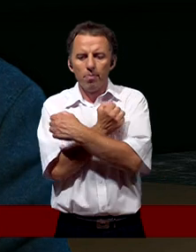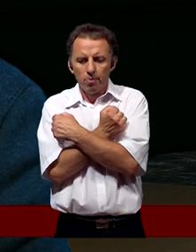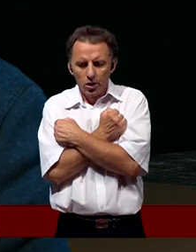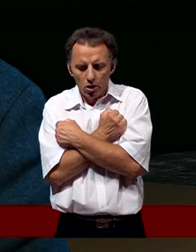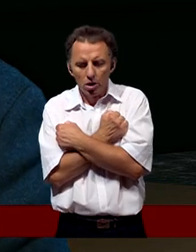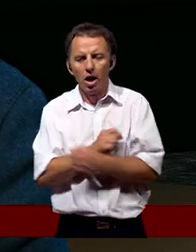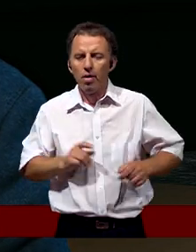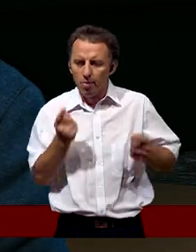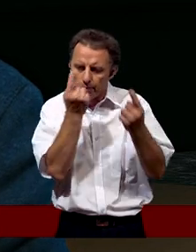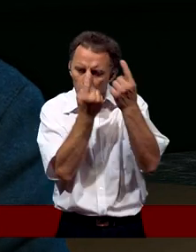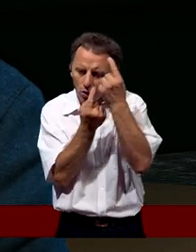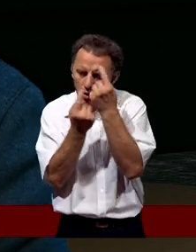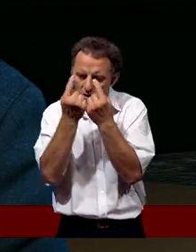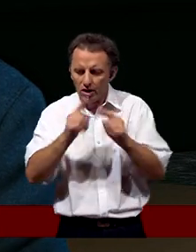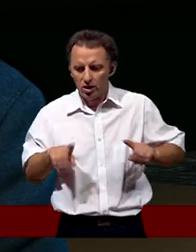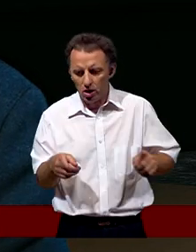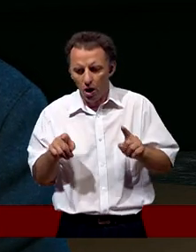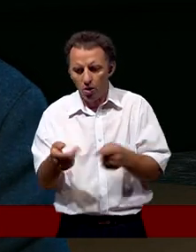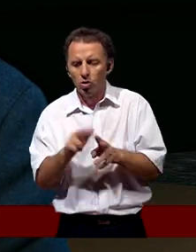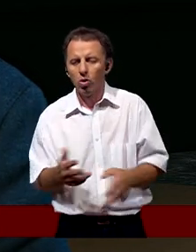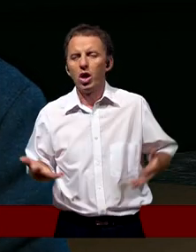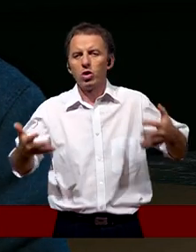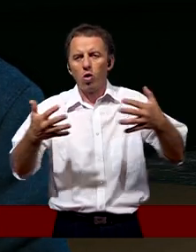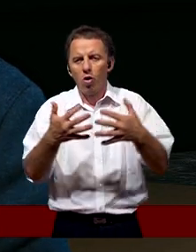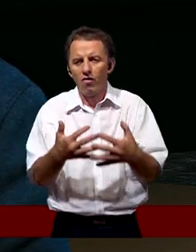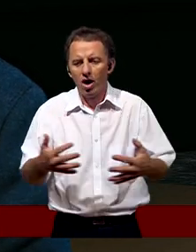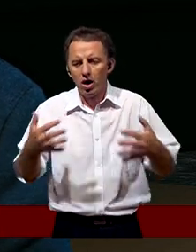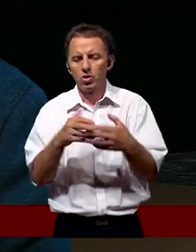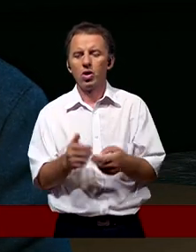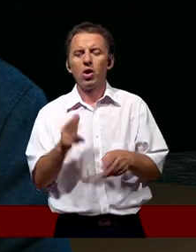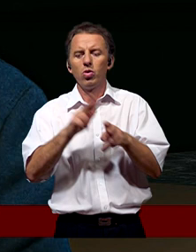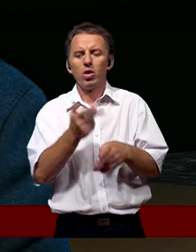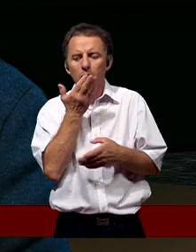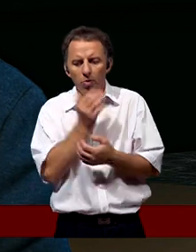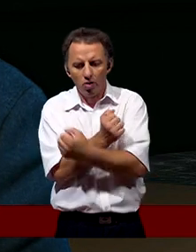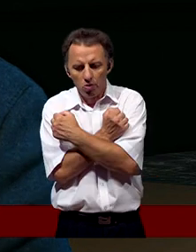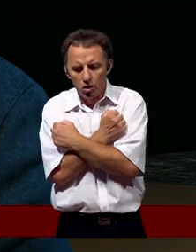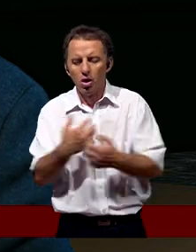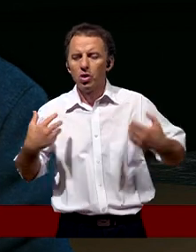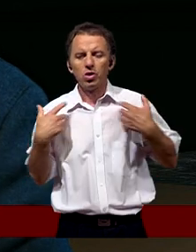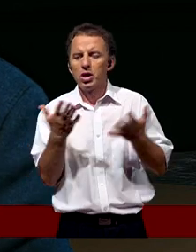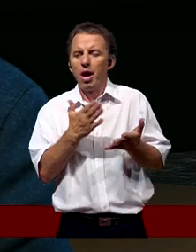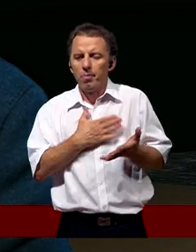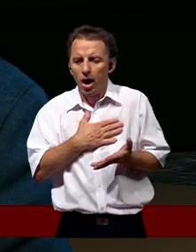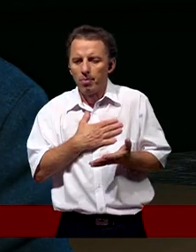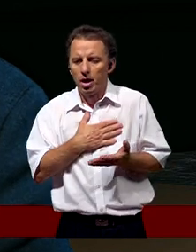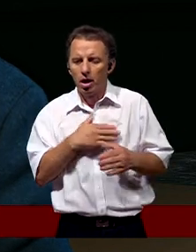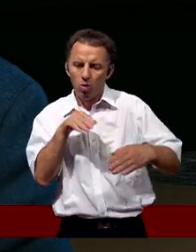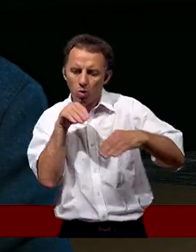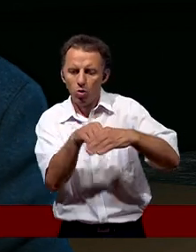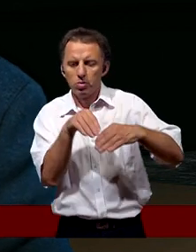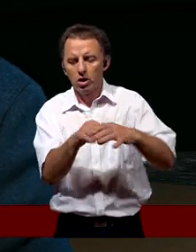miłość, a w zasadzie motywacje, jakie temu towarzyszą, prawda? Jak lokujemy tą miłość, gdzie ją lokujemy, w jakim